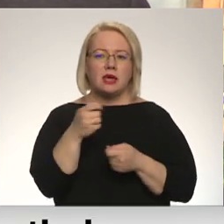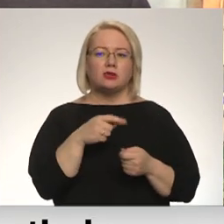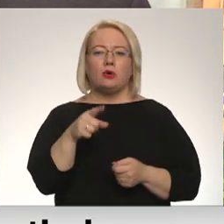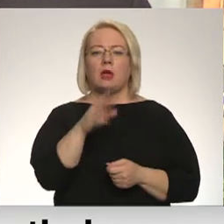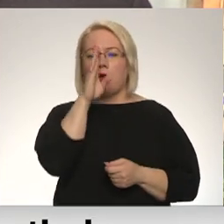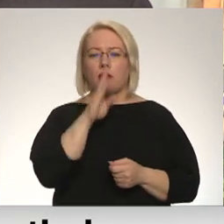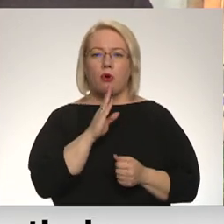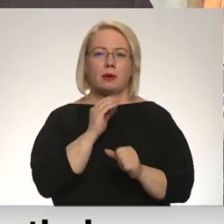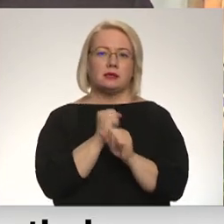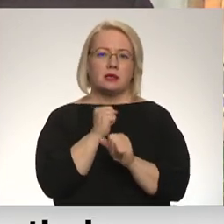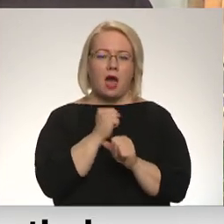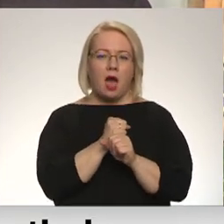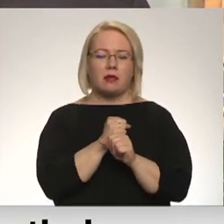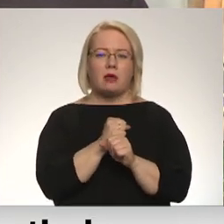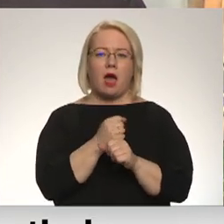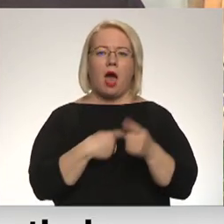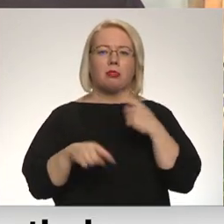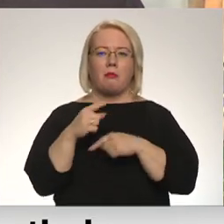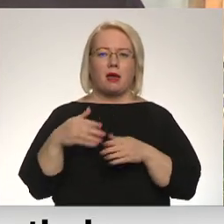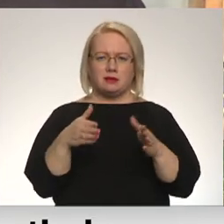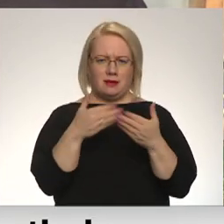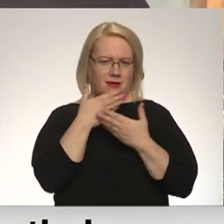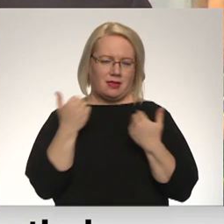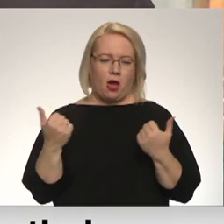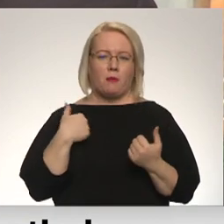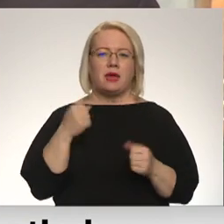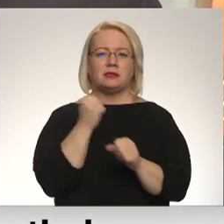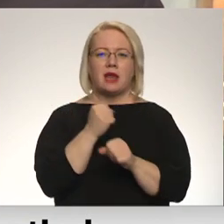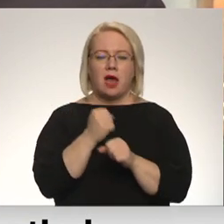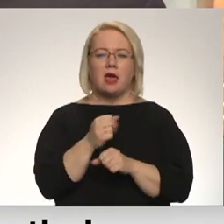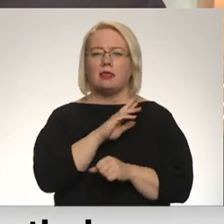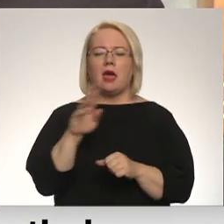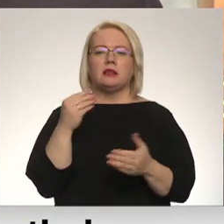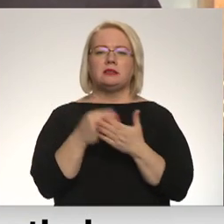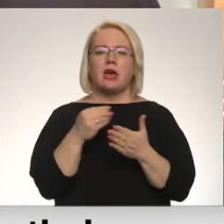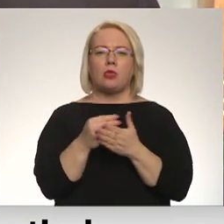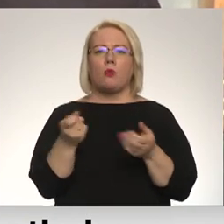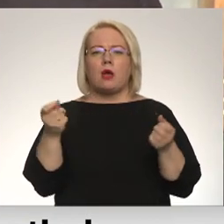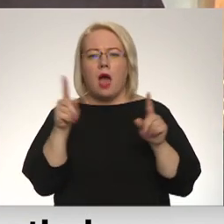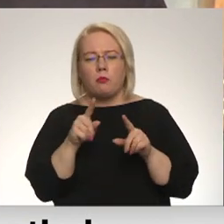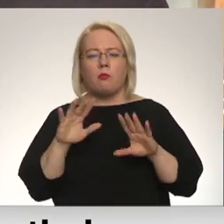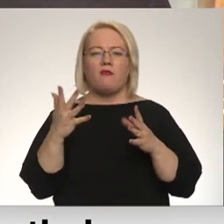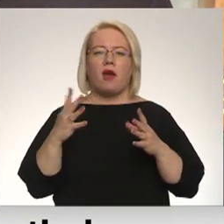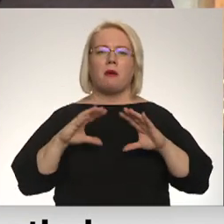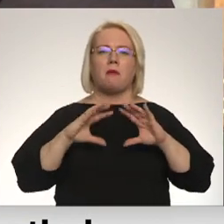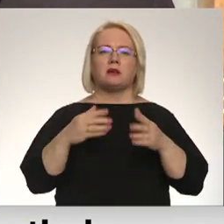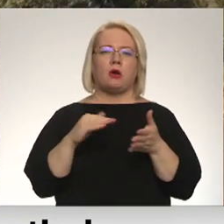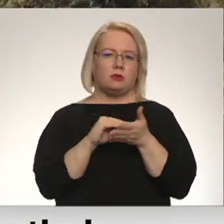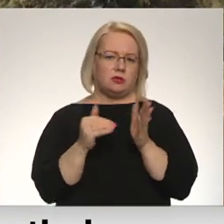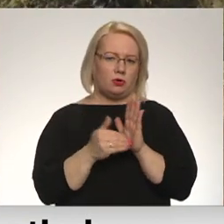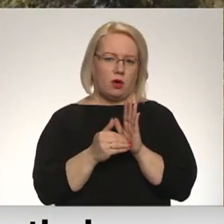nopietni strādā, tad atkāpes jau nav. Mēs strādājam neatkarīgi ne no kā, ne no cenu kāpuma, ne no ģeopolitiskās